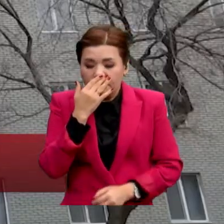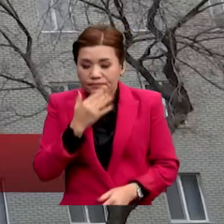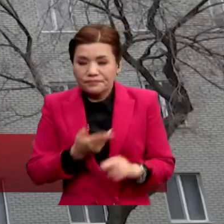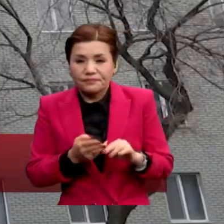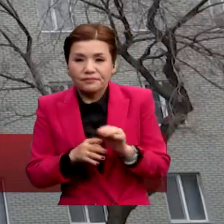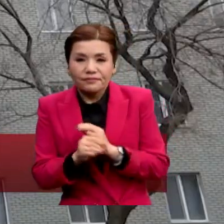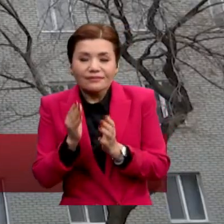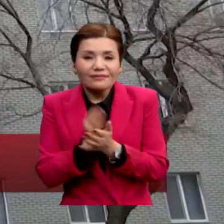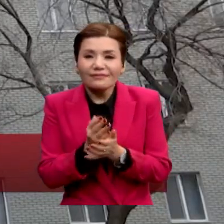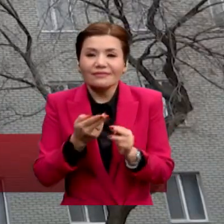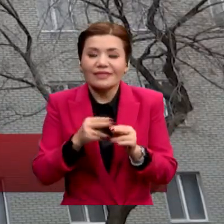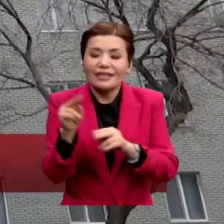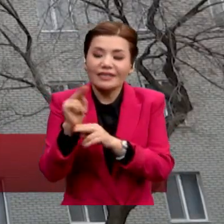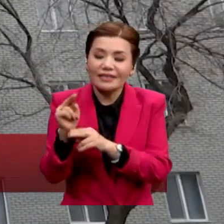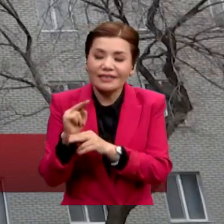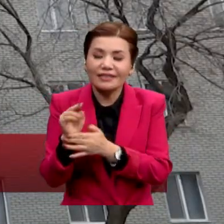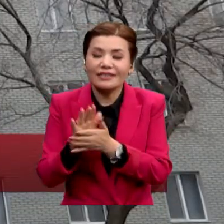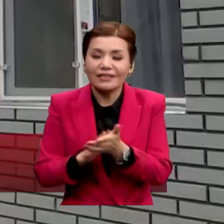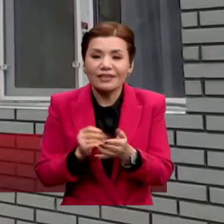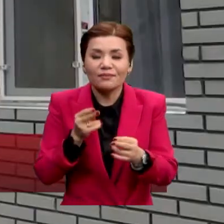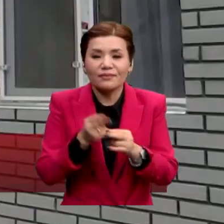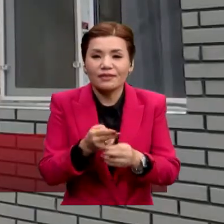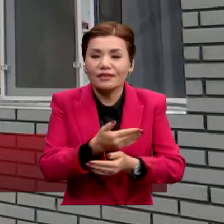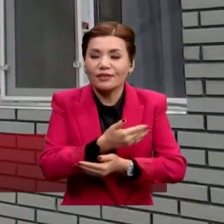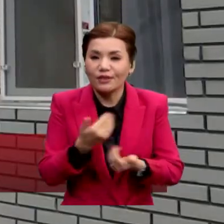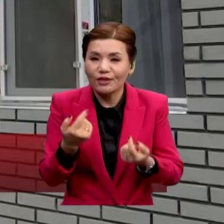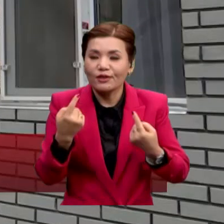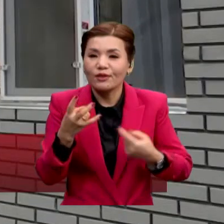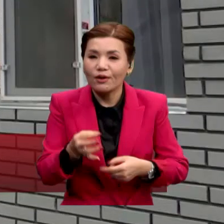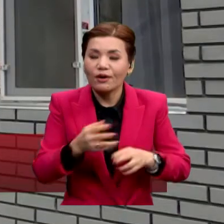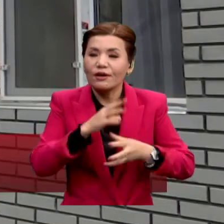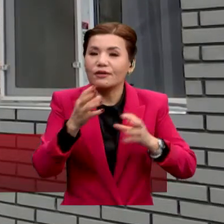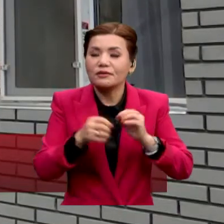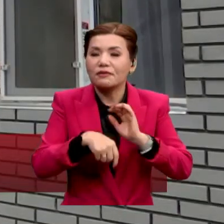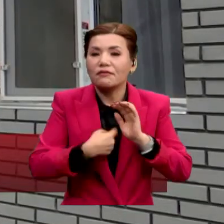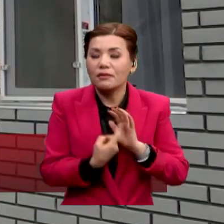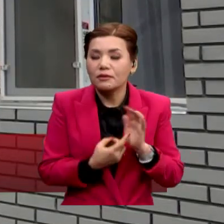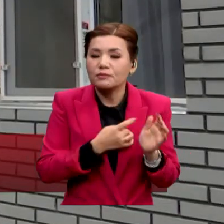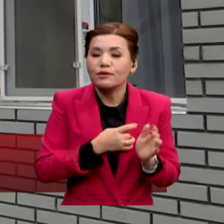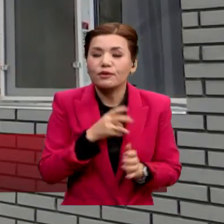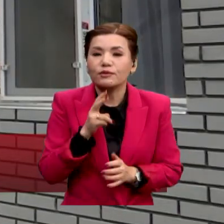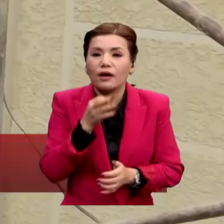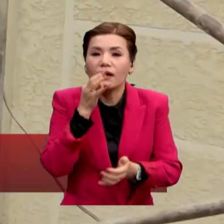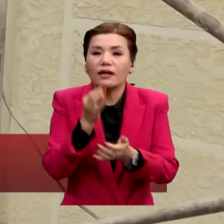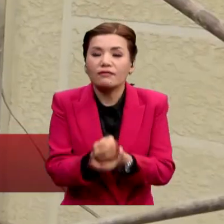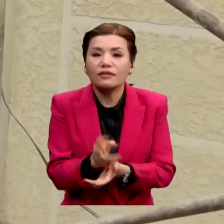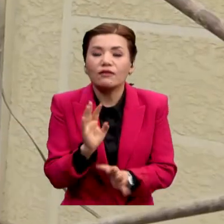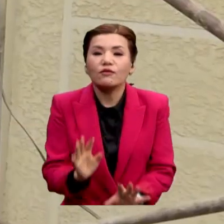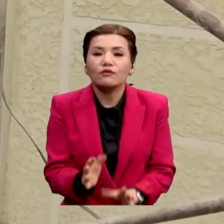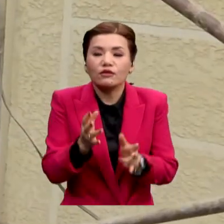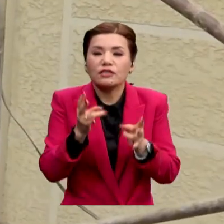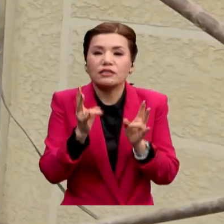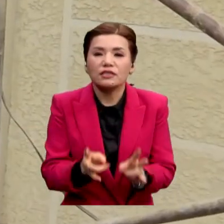владельцев здания, строительные и ремонтные работы никому не мешают. Однако возникает резонный вопрос – кто будет нести ответственность